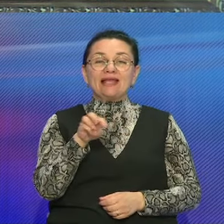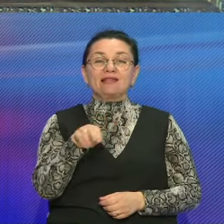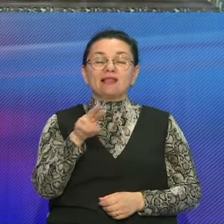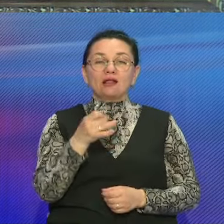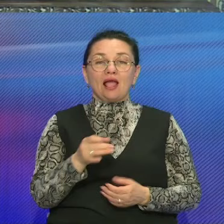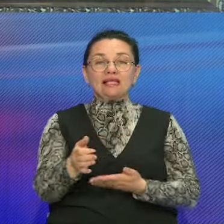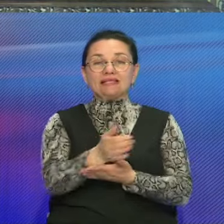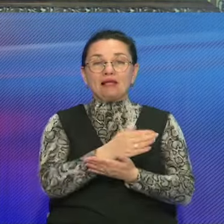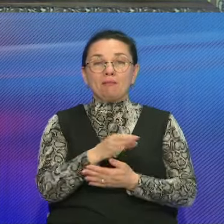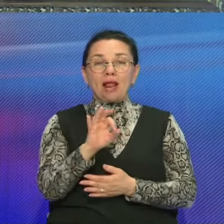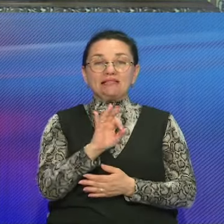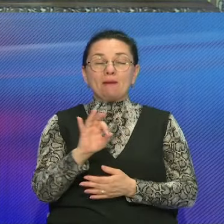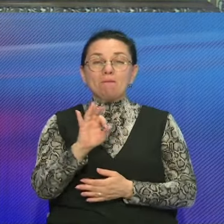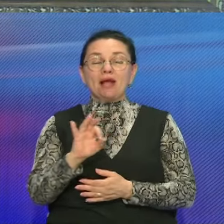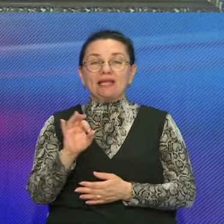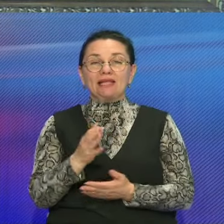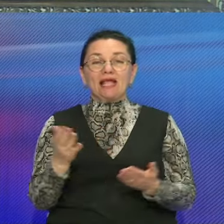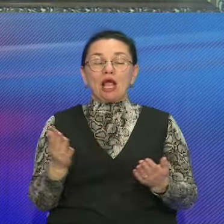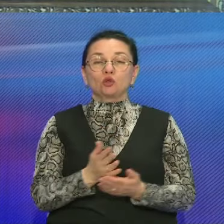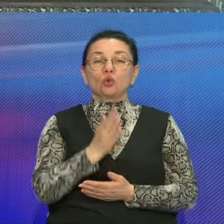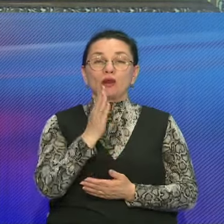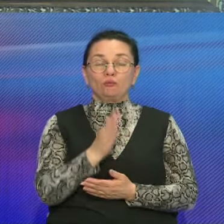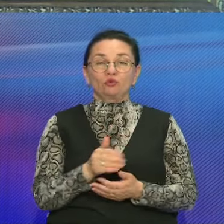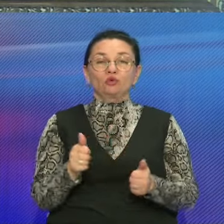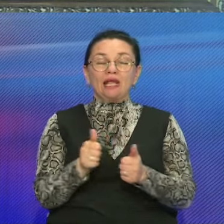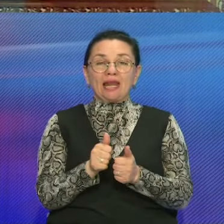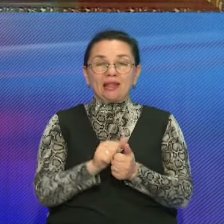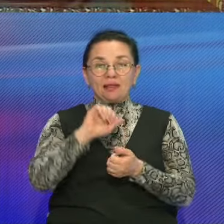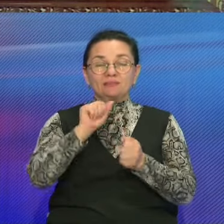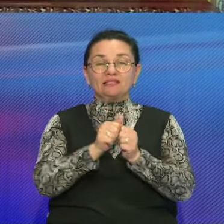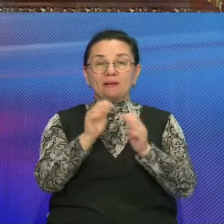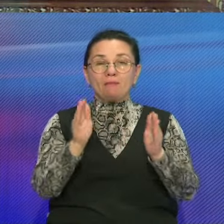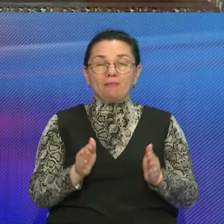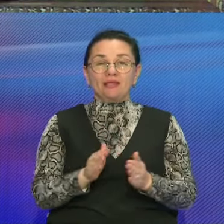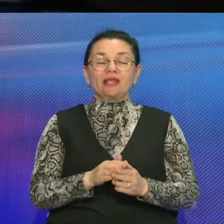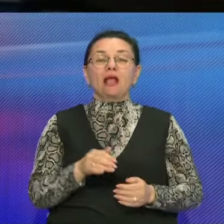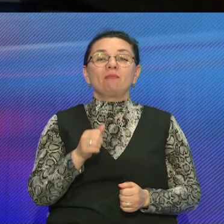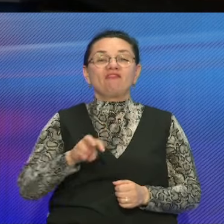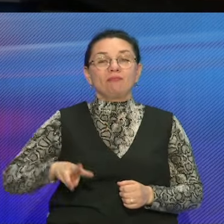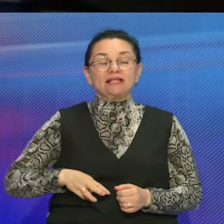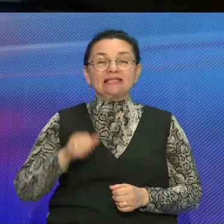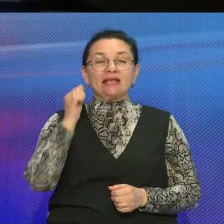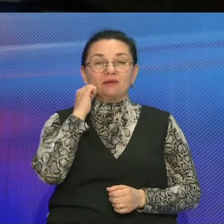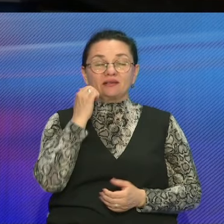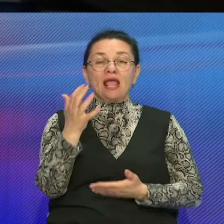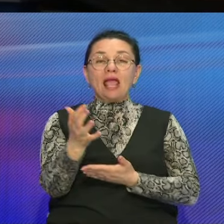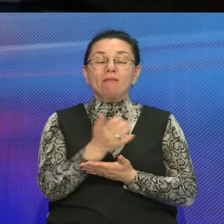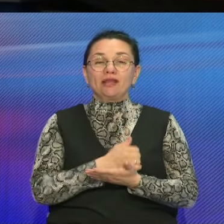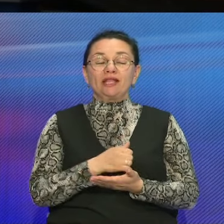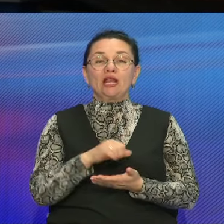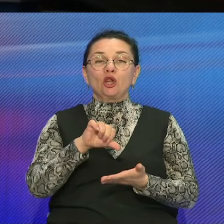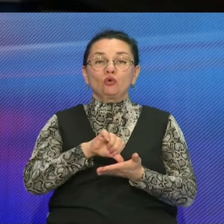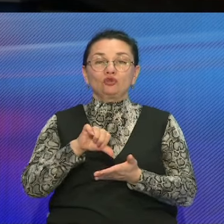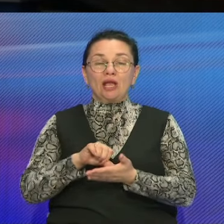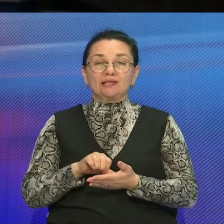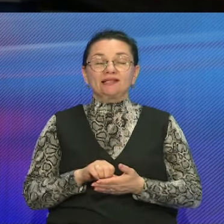монети, які увійшли або увійдуть у сплав пам'ятників у Мінську, Бресті і Москві. У діло мероприємства прийняли коли 1,5 сотні